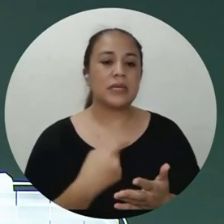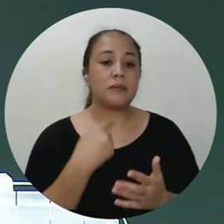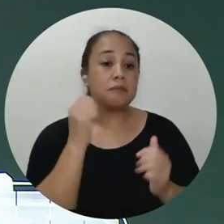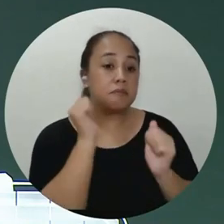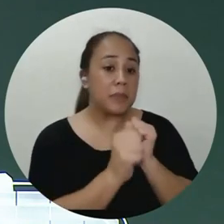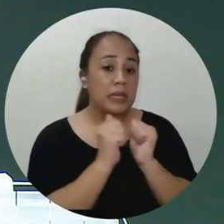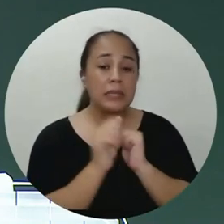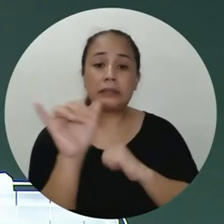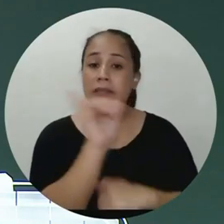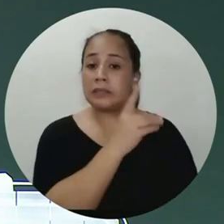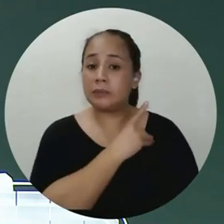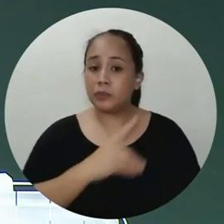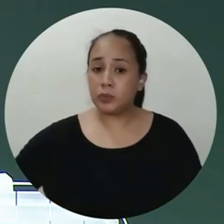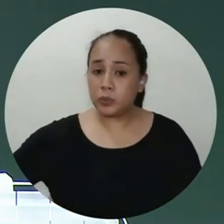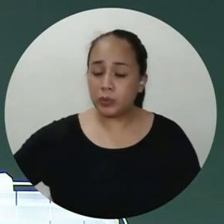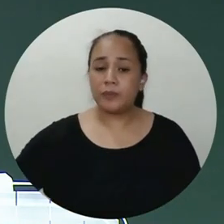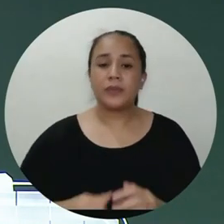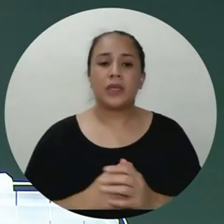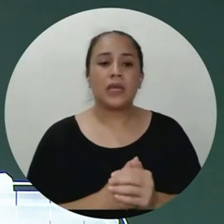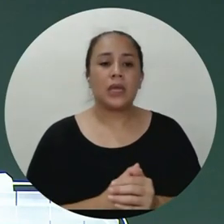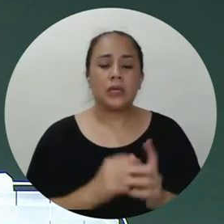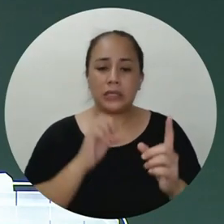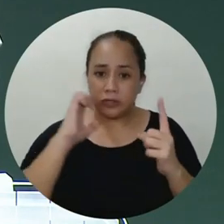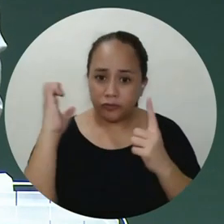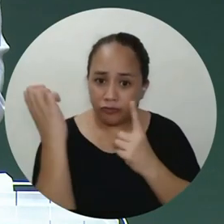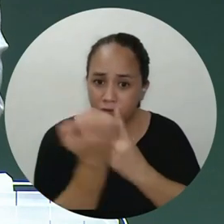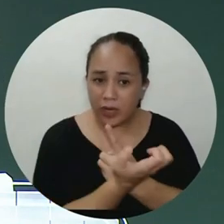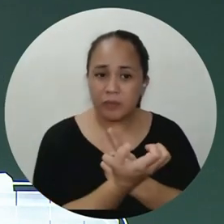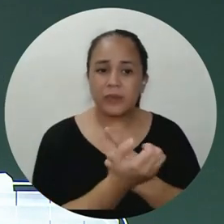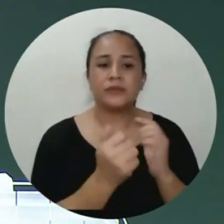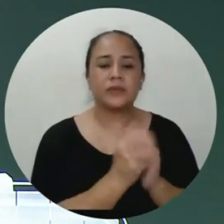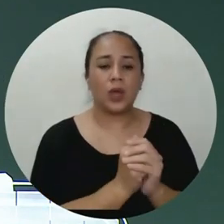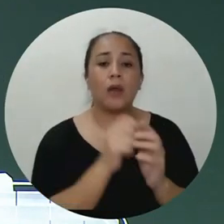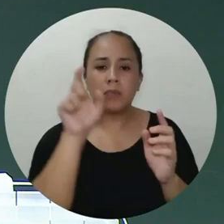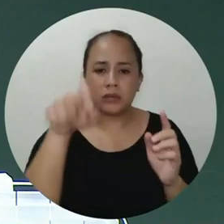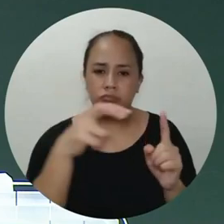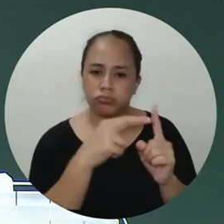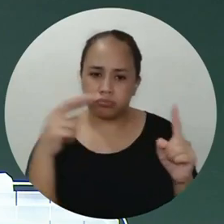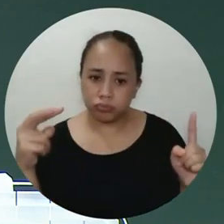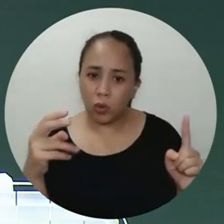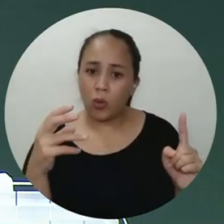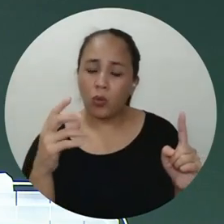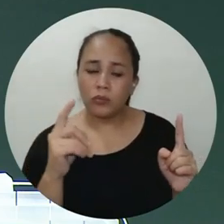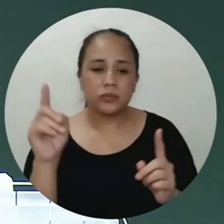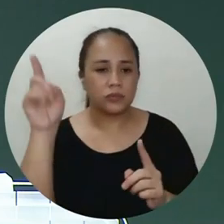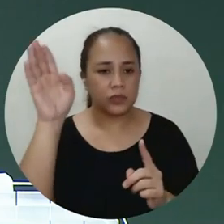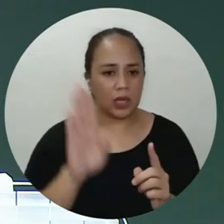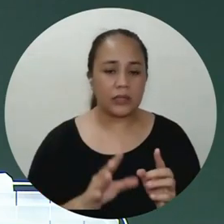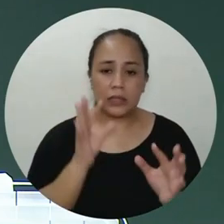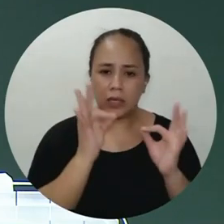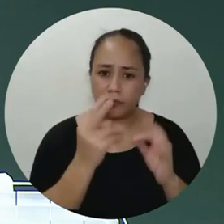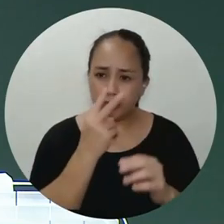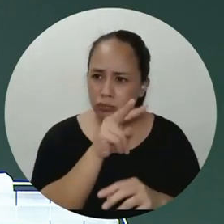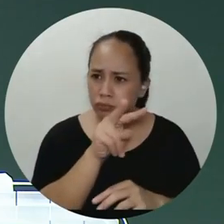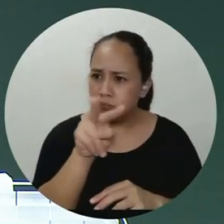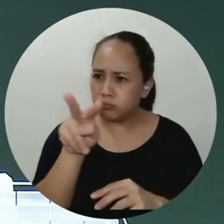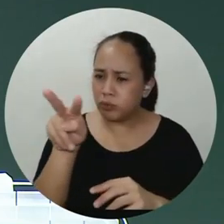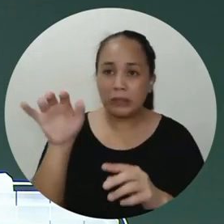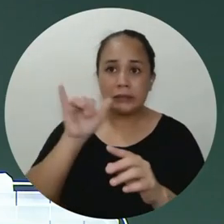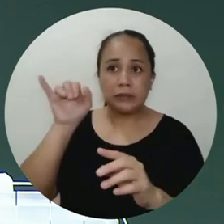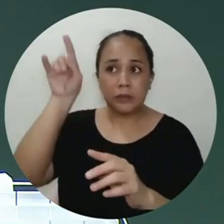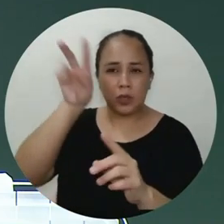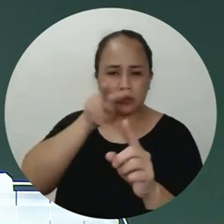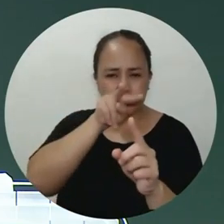saw every event and environment with the perspective of God. 하나님 시각으로 본다. 그럼 어떻게 돼요? So if you see everything with God's sight or God's perspective, what